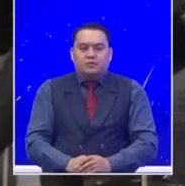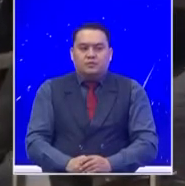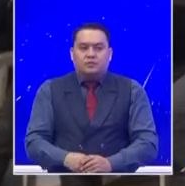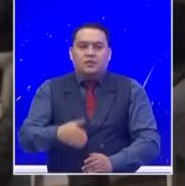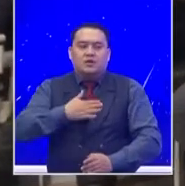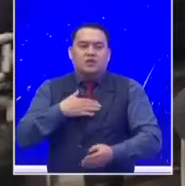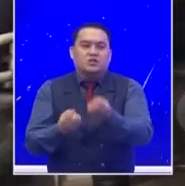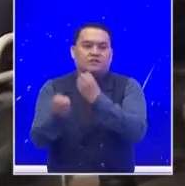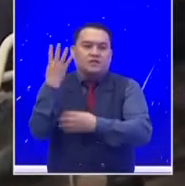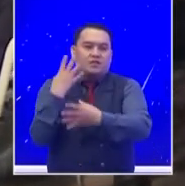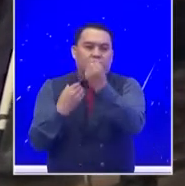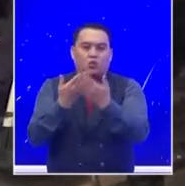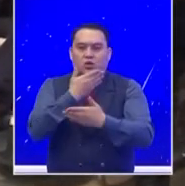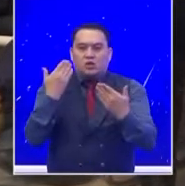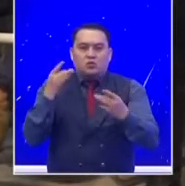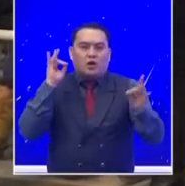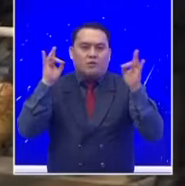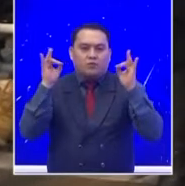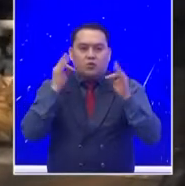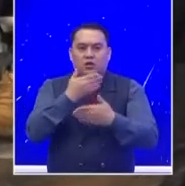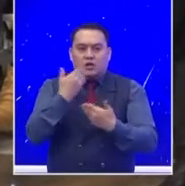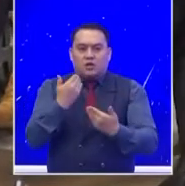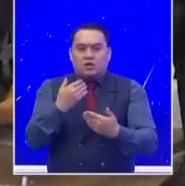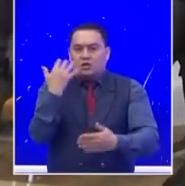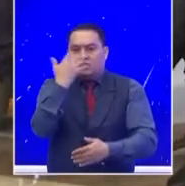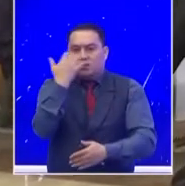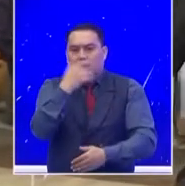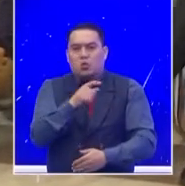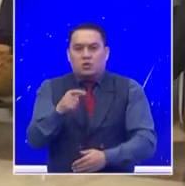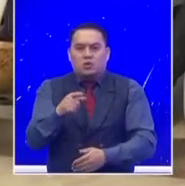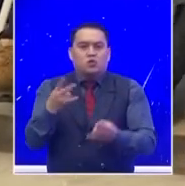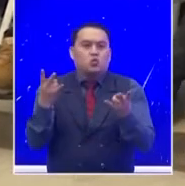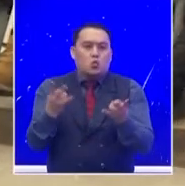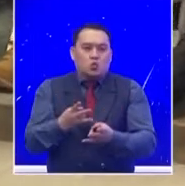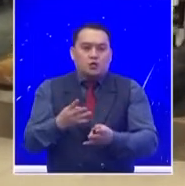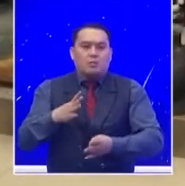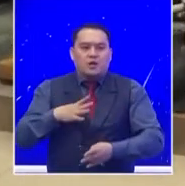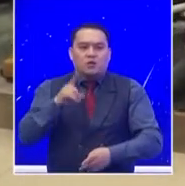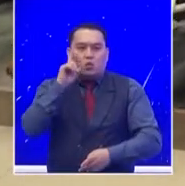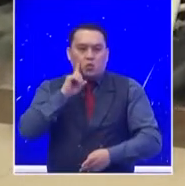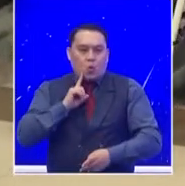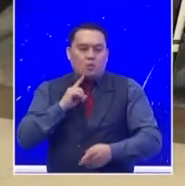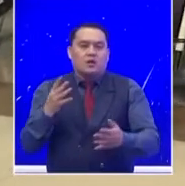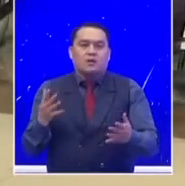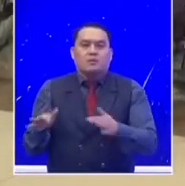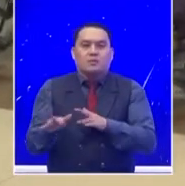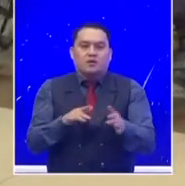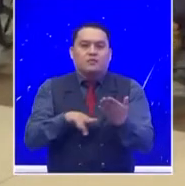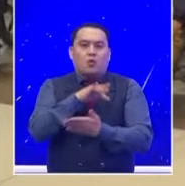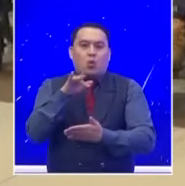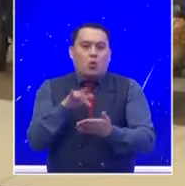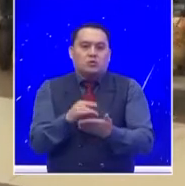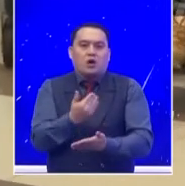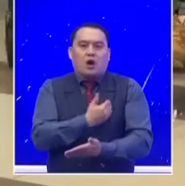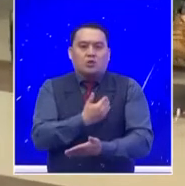На наших светофорах нет системы аудиооповещения, хотя нам, незрячим людям, это очень необходимо. Тогда бы нам было бы значительно легче передвигаться по городу.